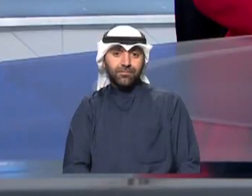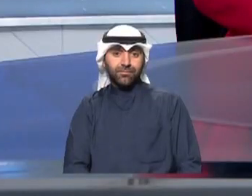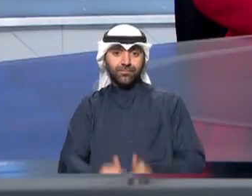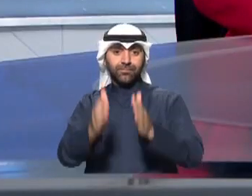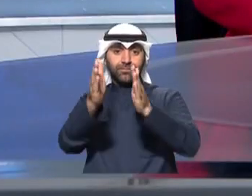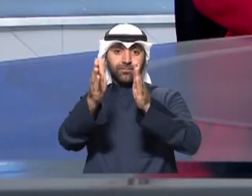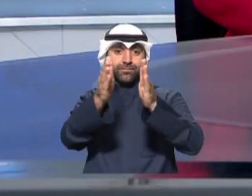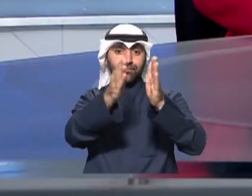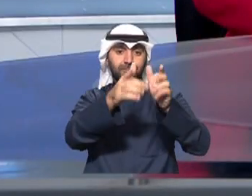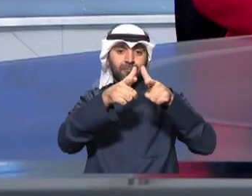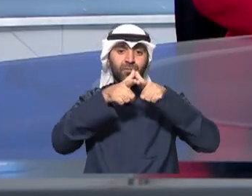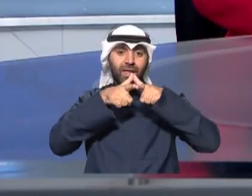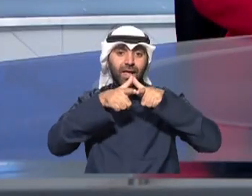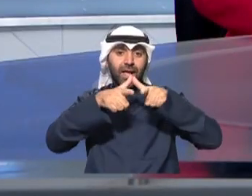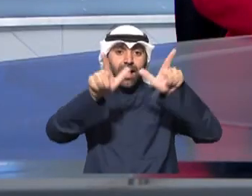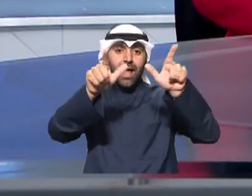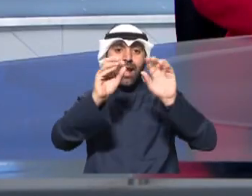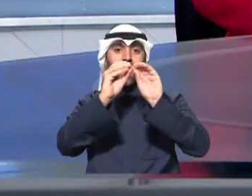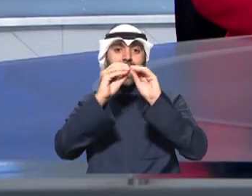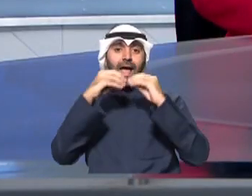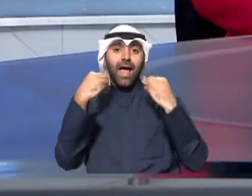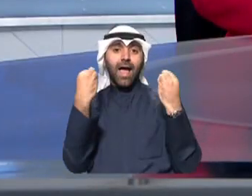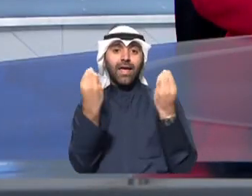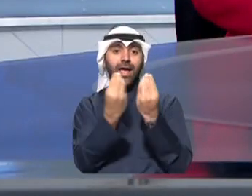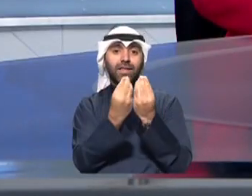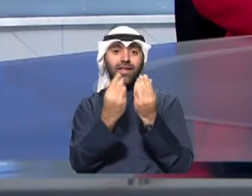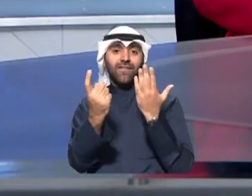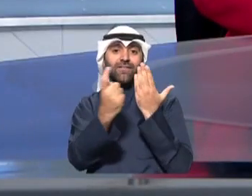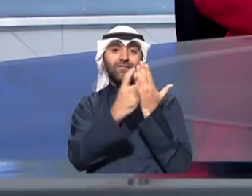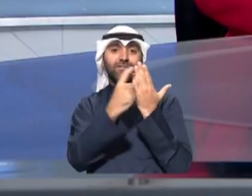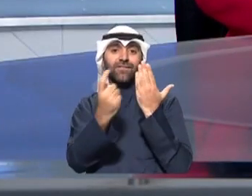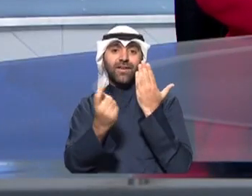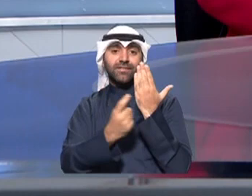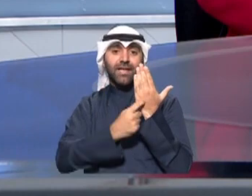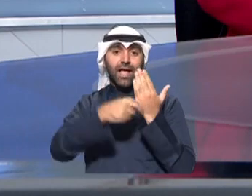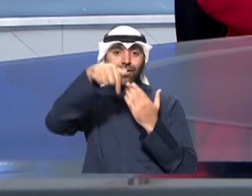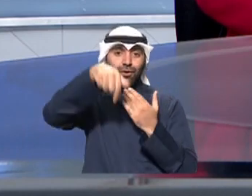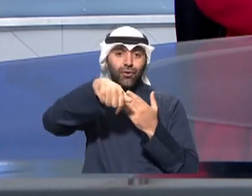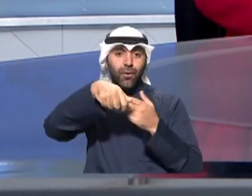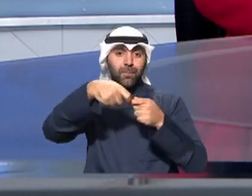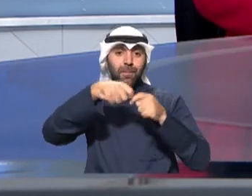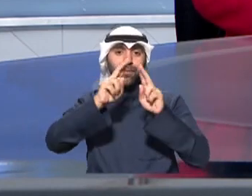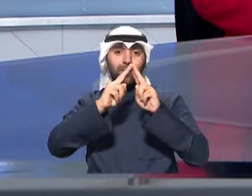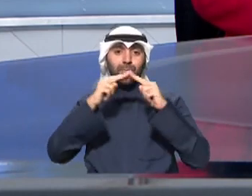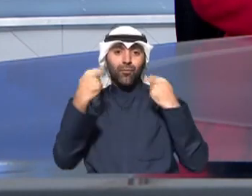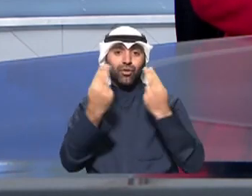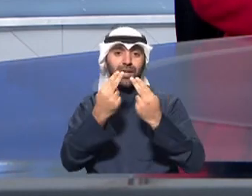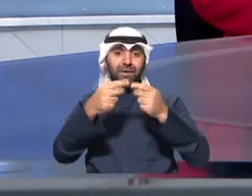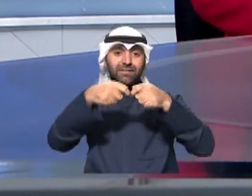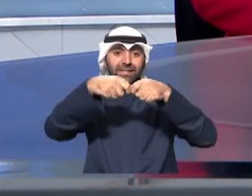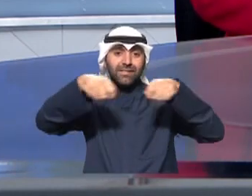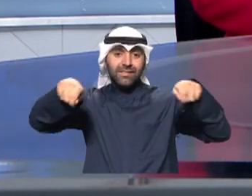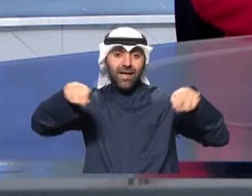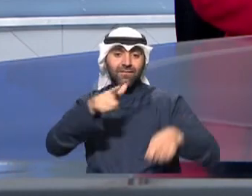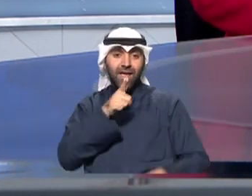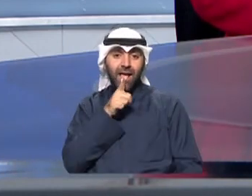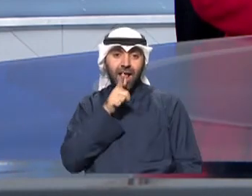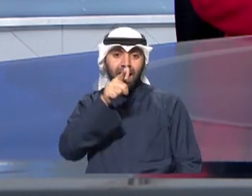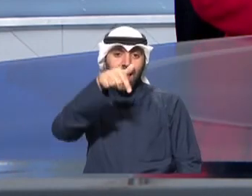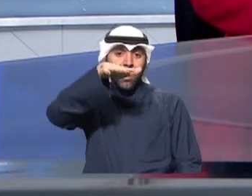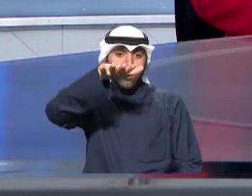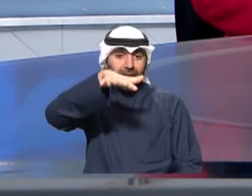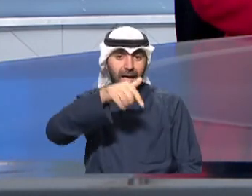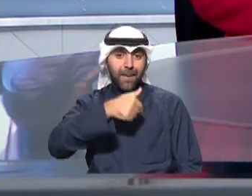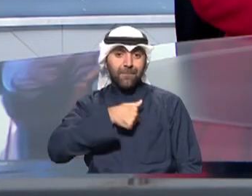أعلنت الهيئة العامة لمكافحة الفساد نزاهة في مؤتمر صحفي عن تقرير فريق متابعة الأداء الحكومي أثناء أزمة